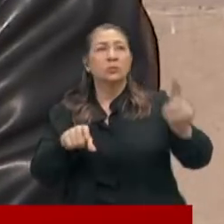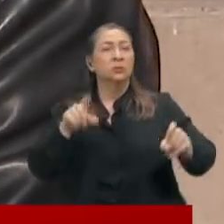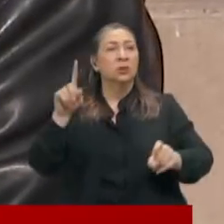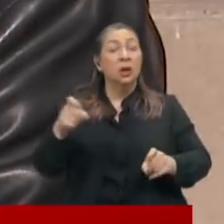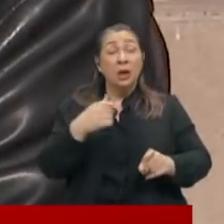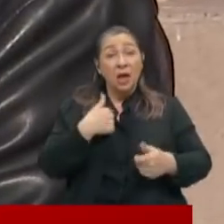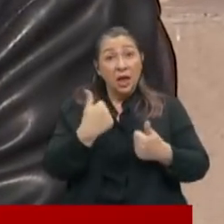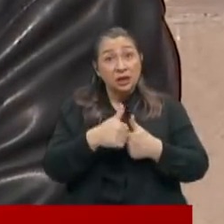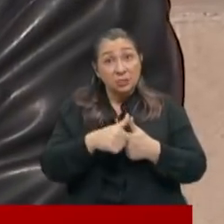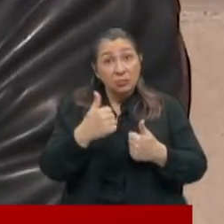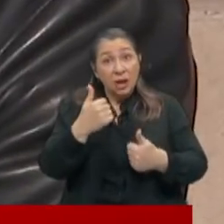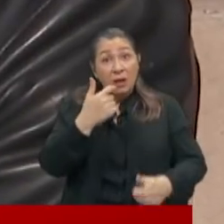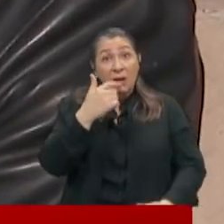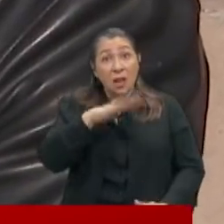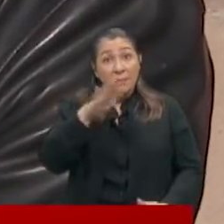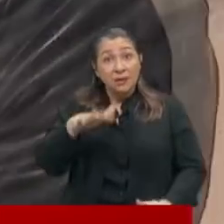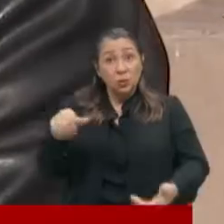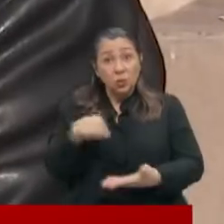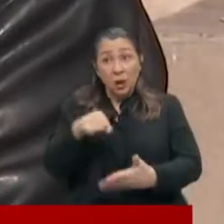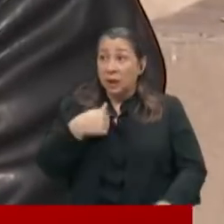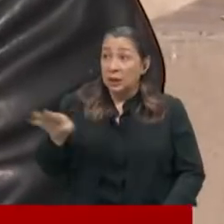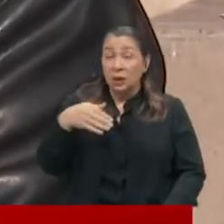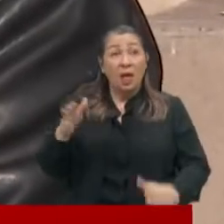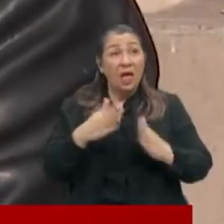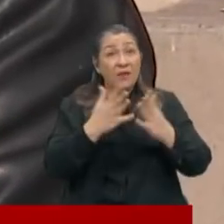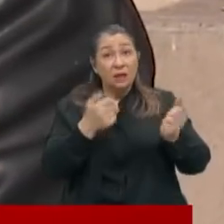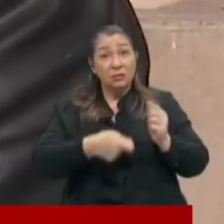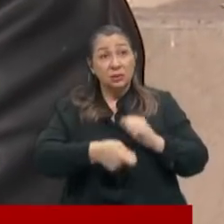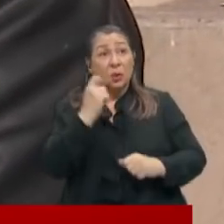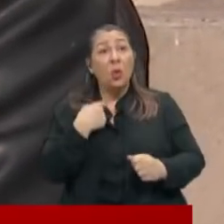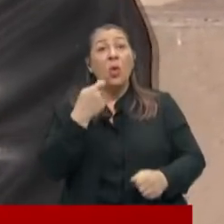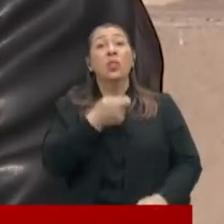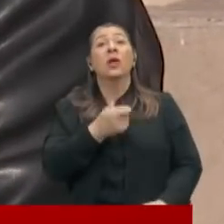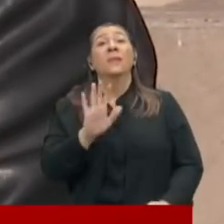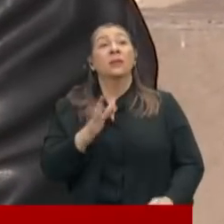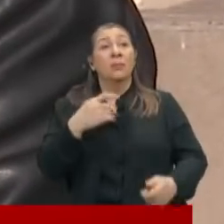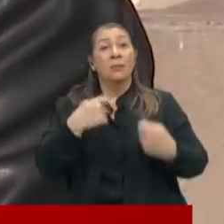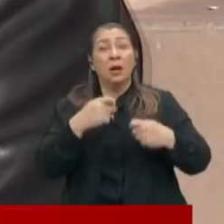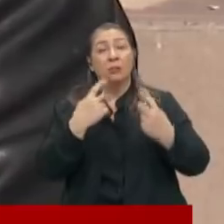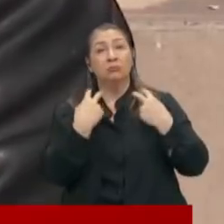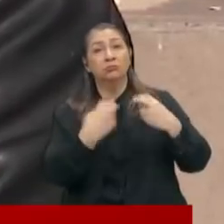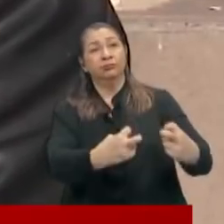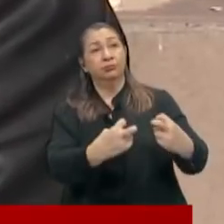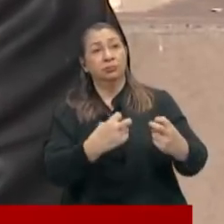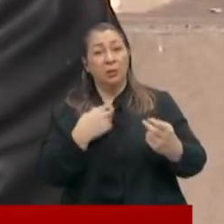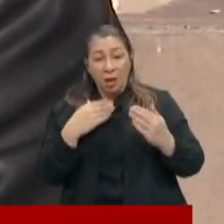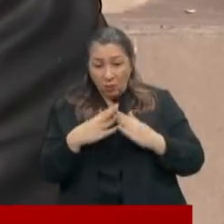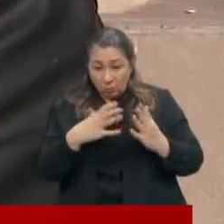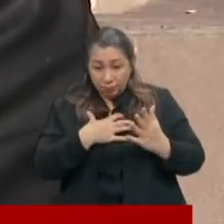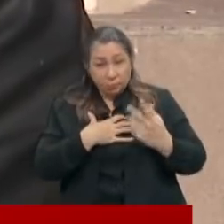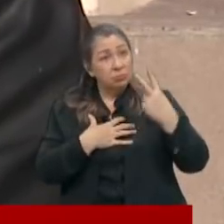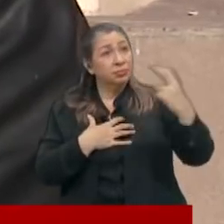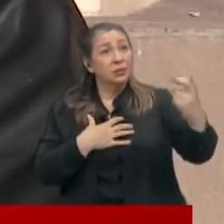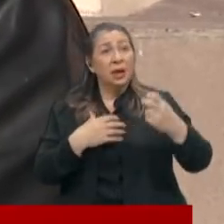ben 55 yaşında ütüye gönderiyorum. Yazık değil mi bize ya? Ev almıştım krediyle. Onu da ödeyemedim. Banka elimden aldı. Evim elimden gitti.